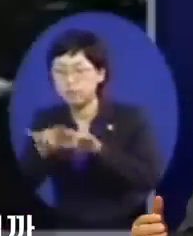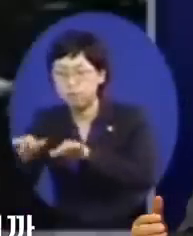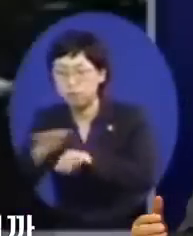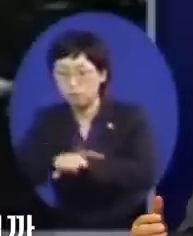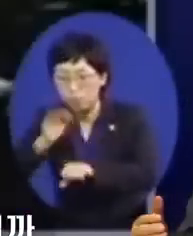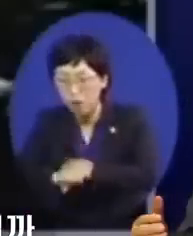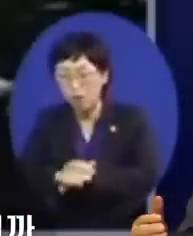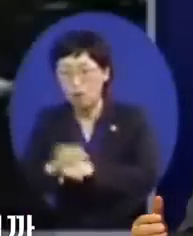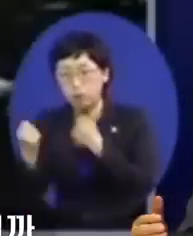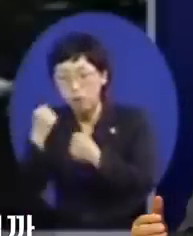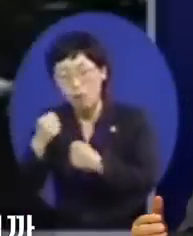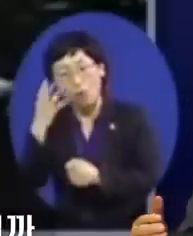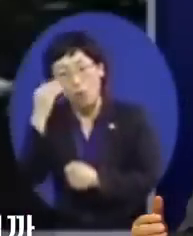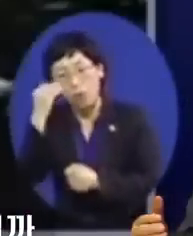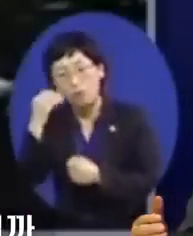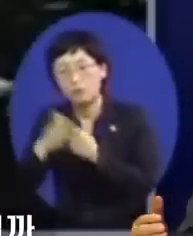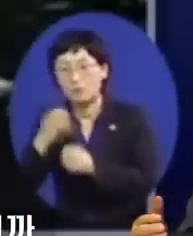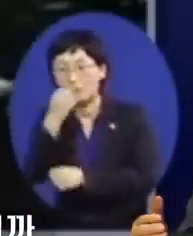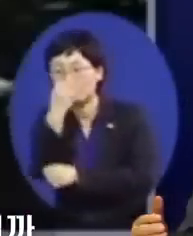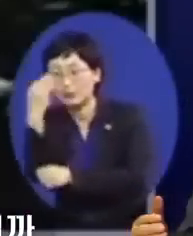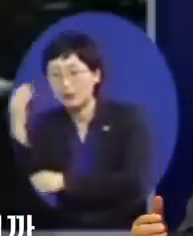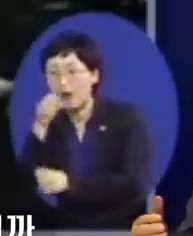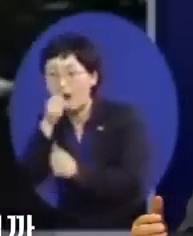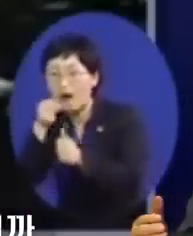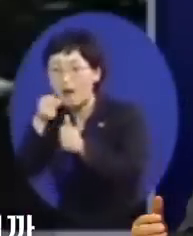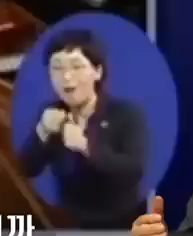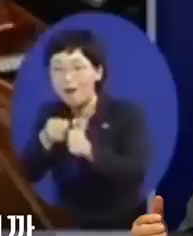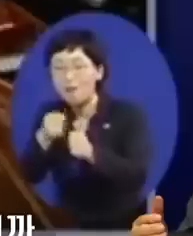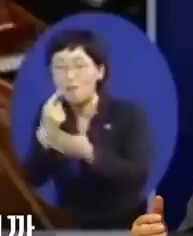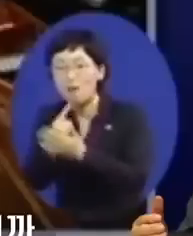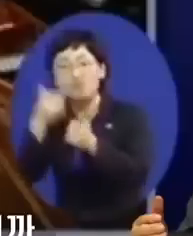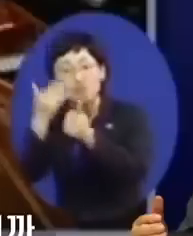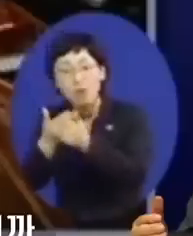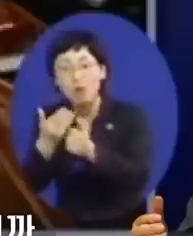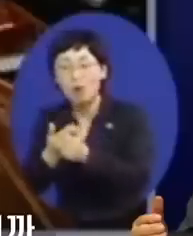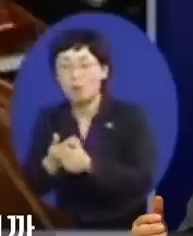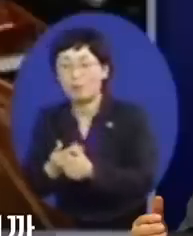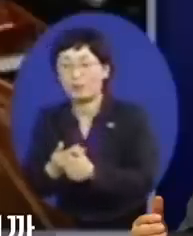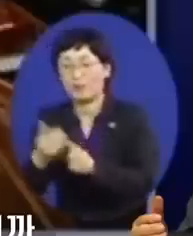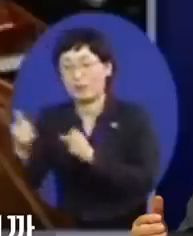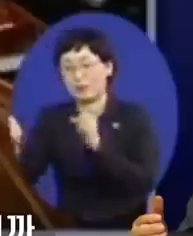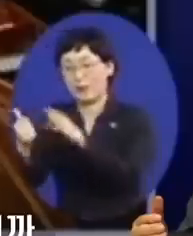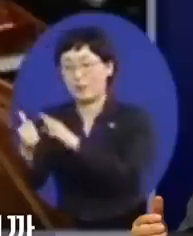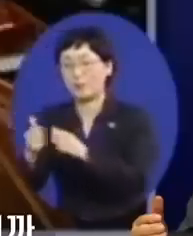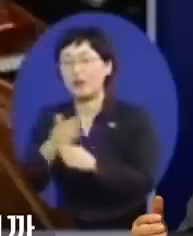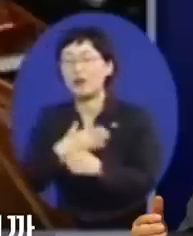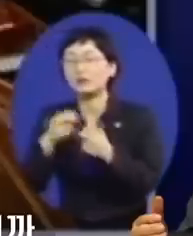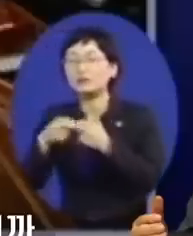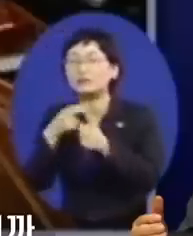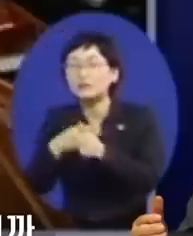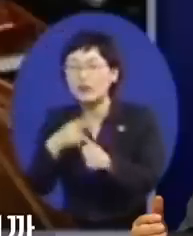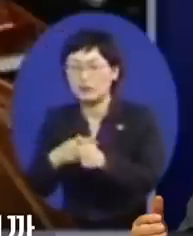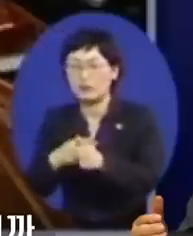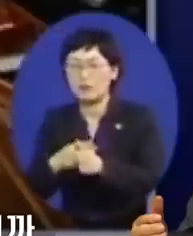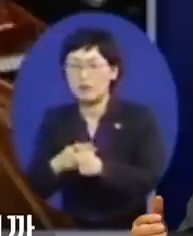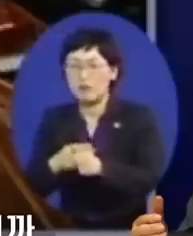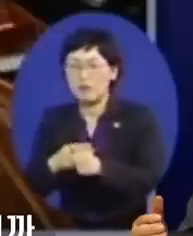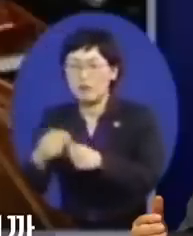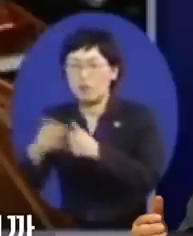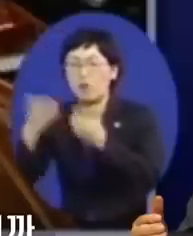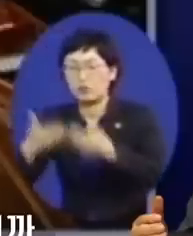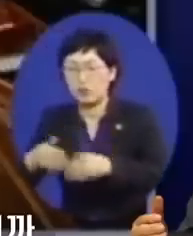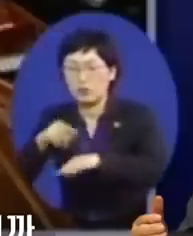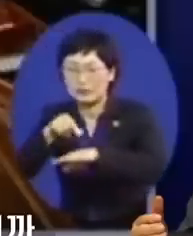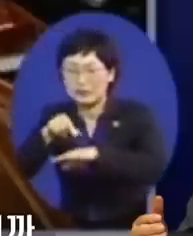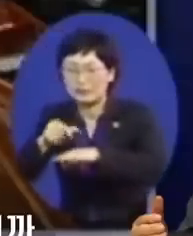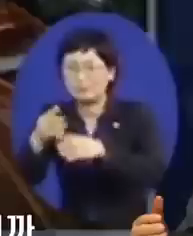어려움을 어떻게 극복할 수 있었는지 물었을 때 그는 이렇게 대답했습니다. 여러 의사들도 수고했고 침도 많이 맞았습니다. 그러나